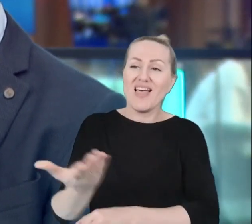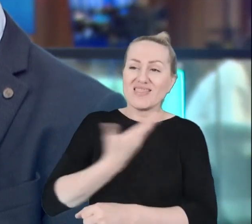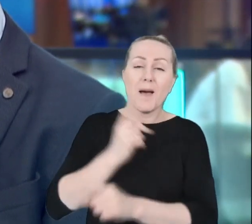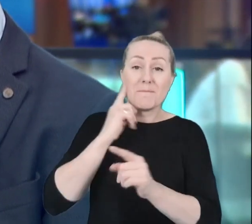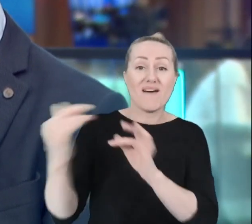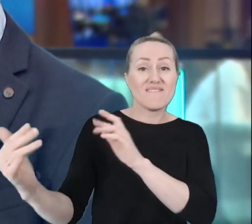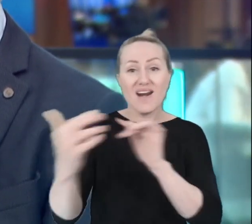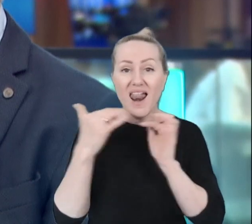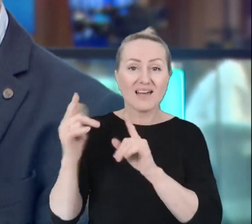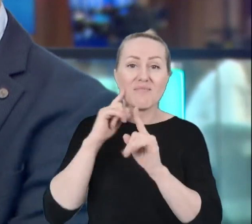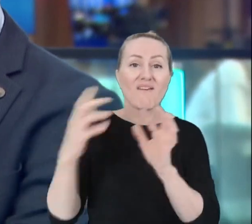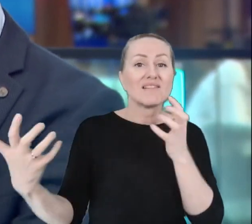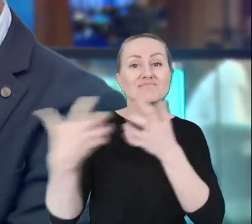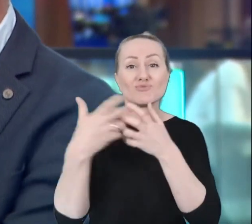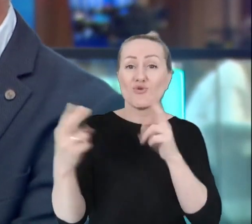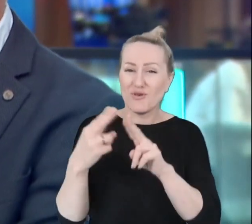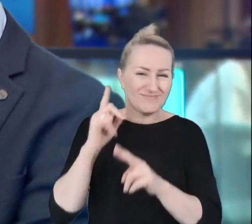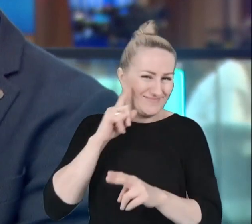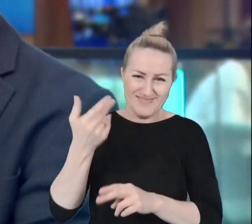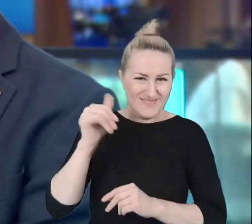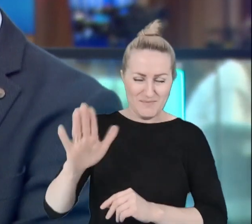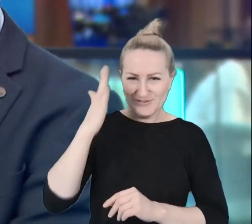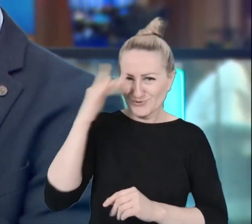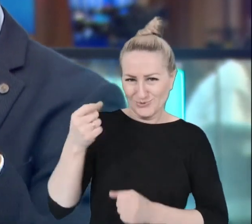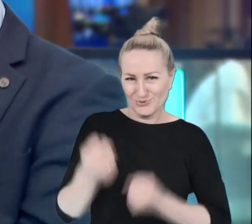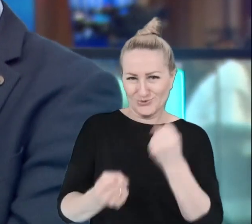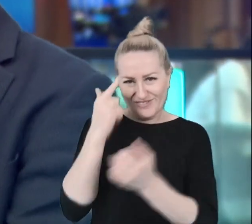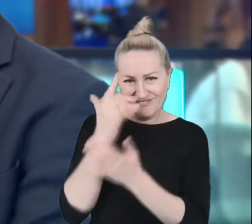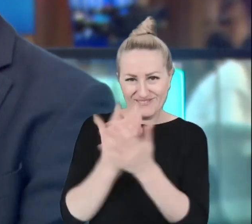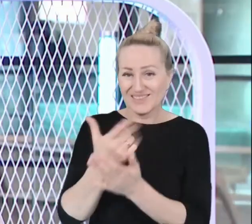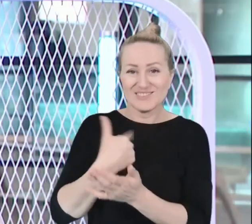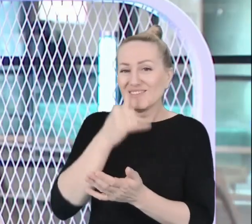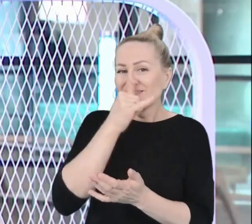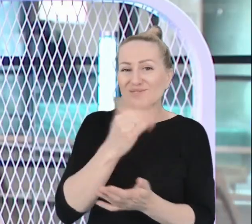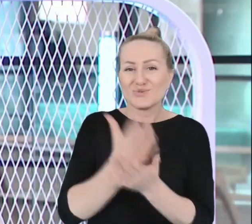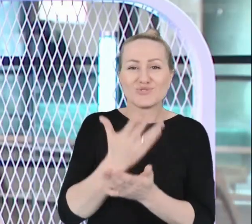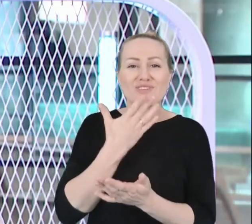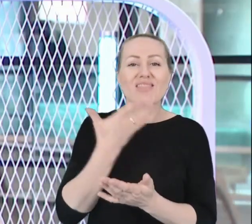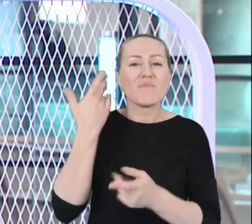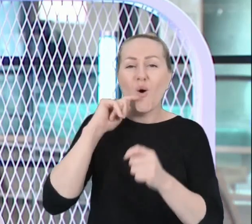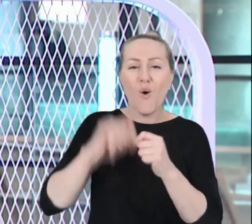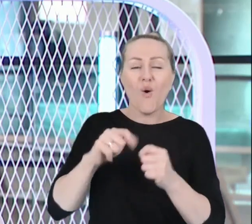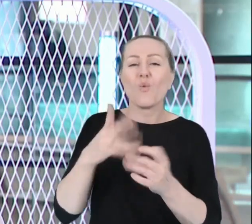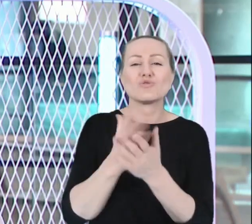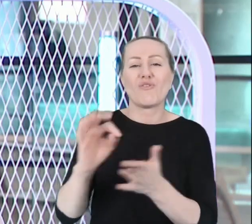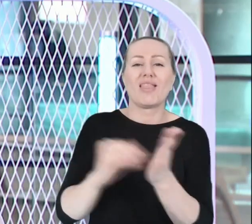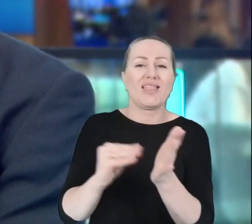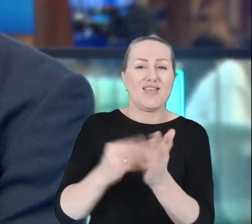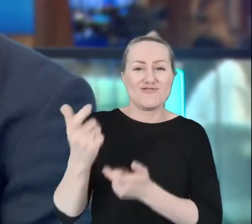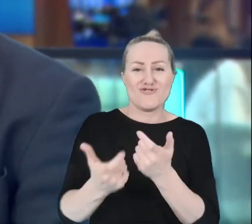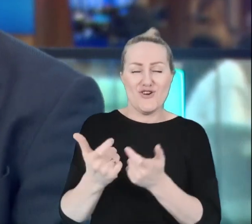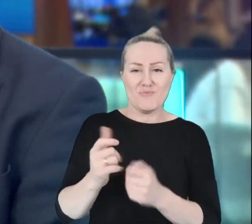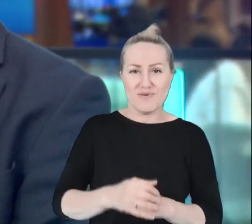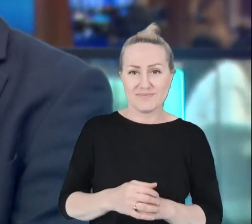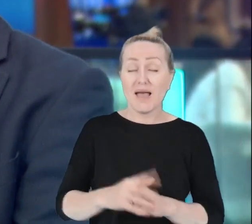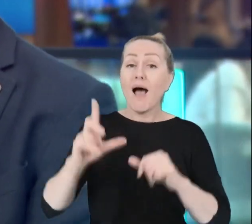no to jest trudne. To już jest trochę poza moją kontrolą, bo to już jest pewien trend, pewne zjawisko. Natomiast no